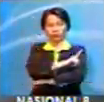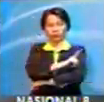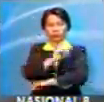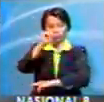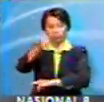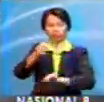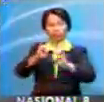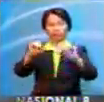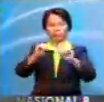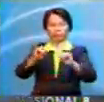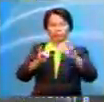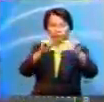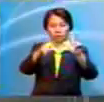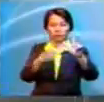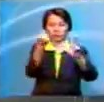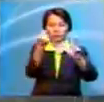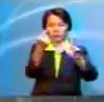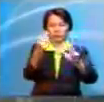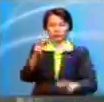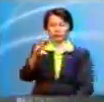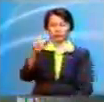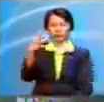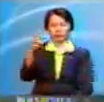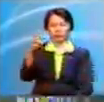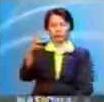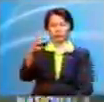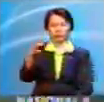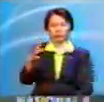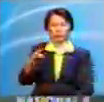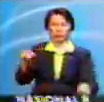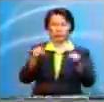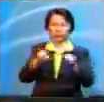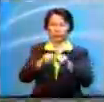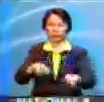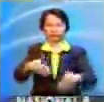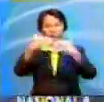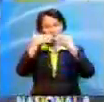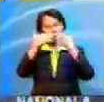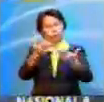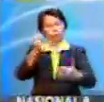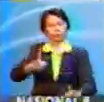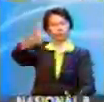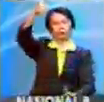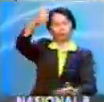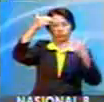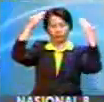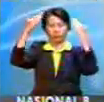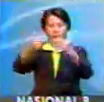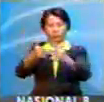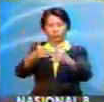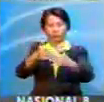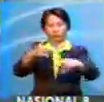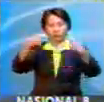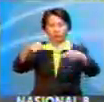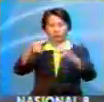pada Isnin 3 November 2014. Ia sebagai menghargai kemenangan pasukan Pahang dalam